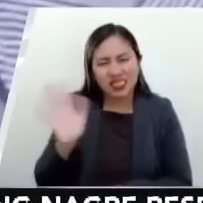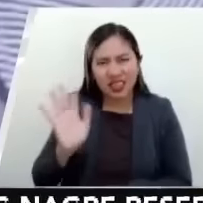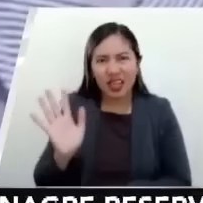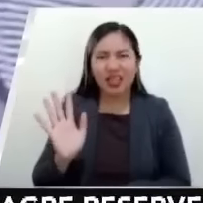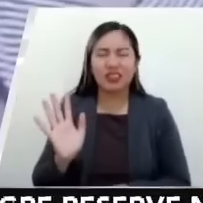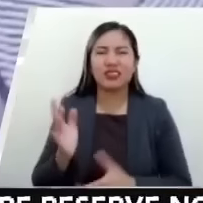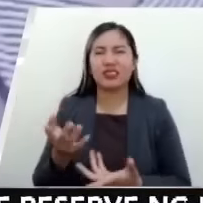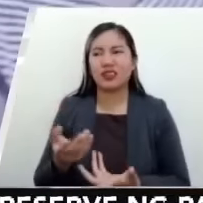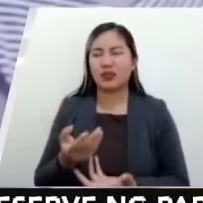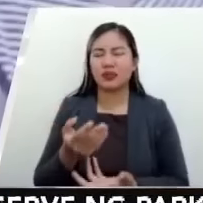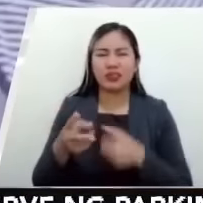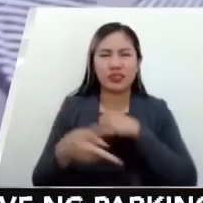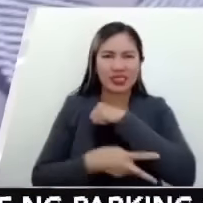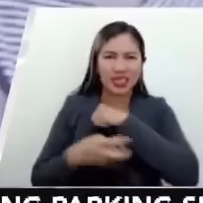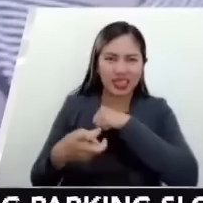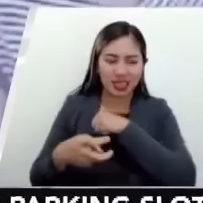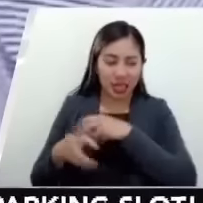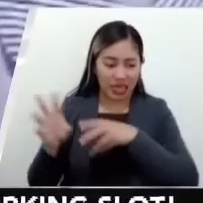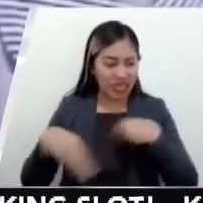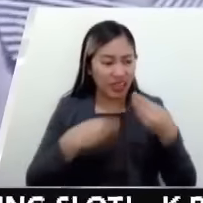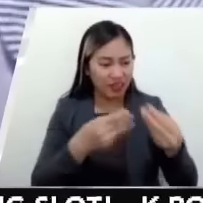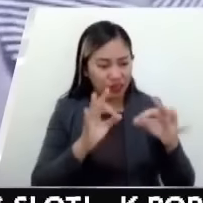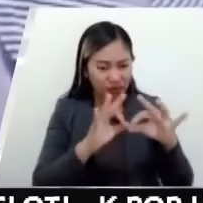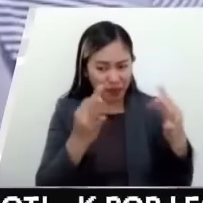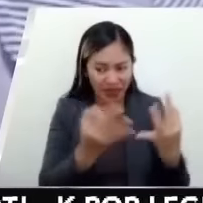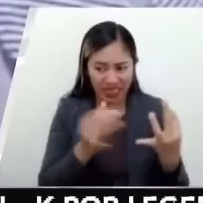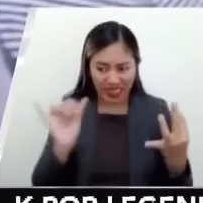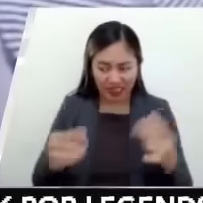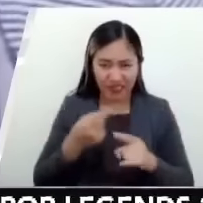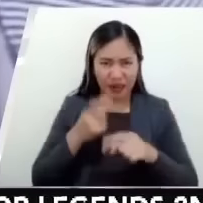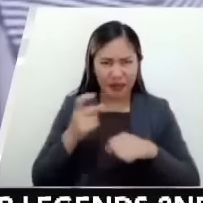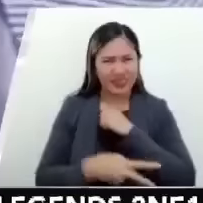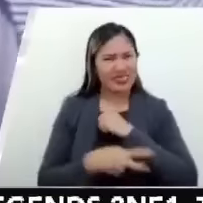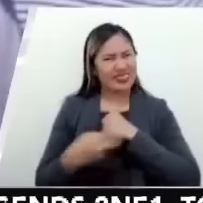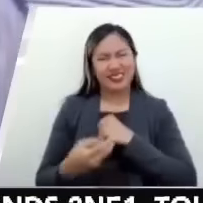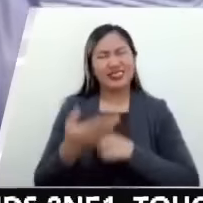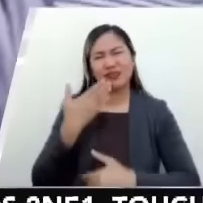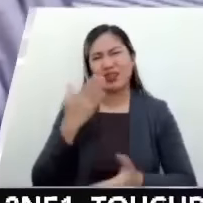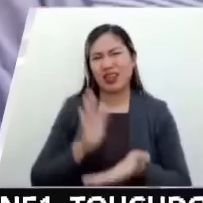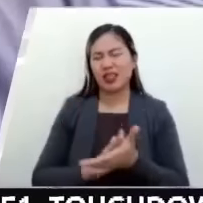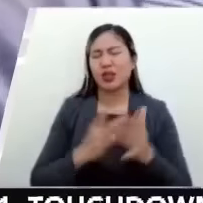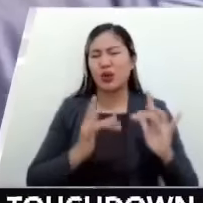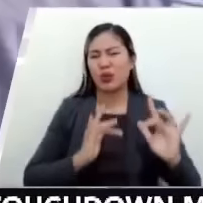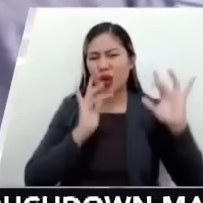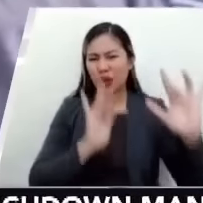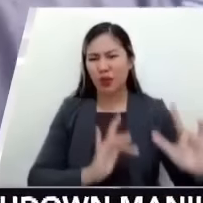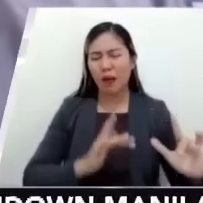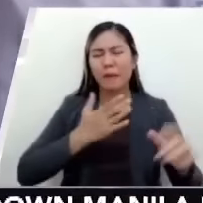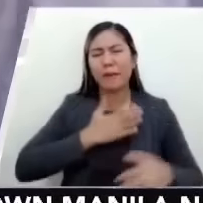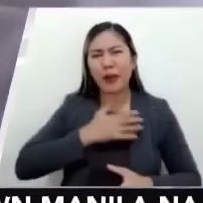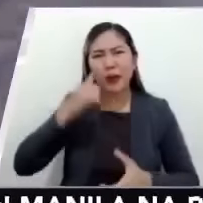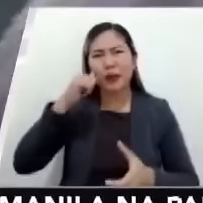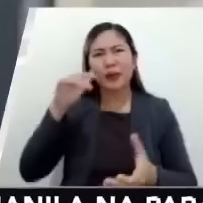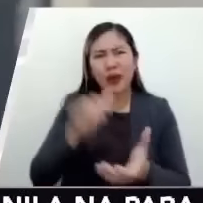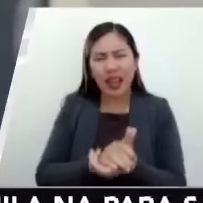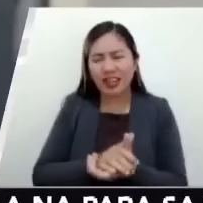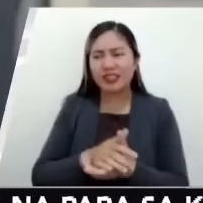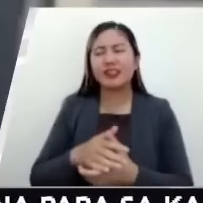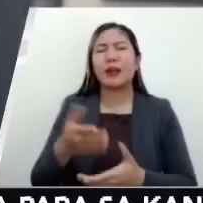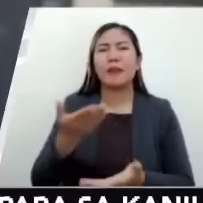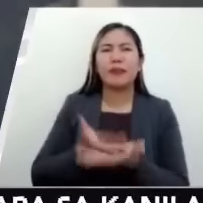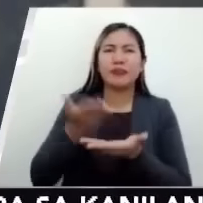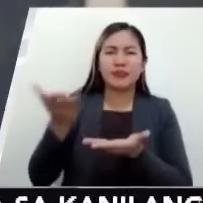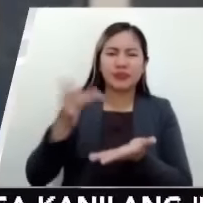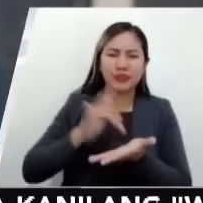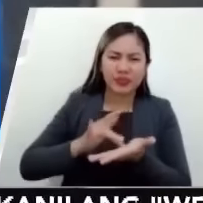Nakaw doon, wala rin magiging maganda. Napakakawawa naman po ng asawa ko. Pampagamot na niya para madugtungan yung kanyang buhay sa